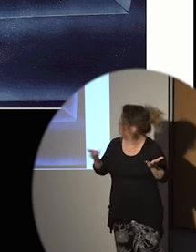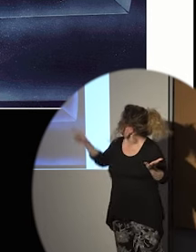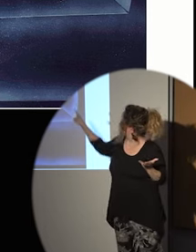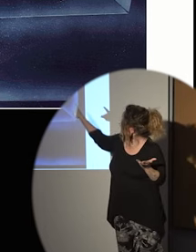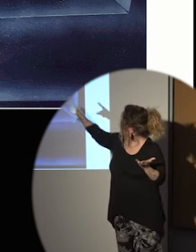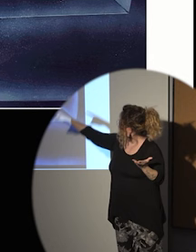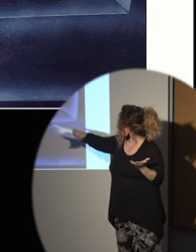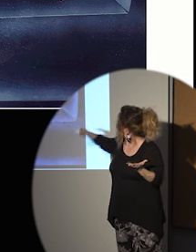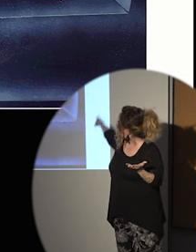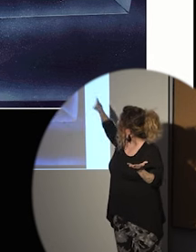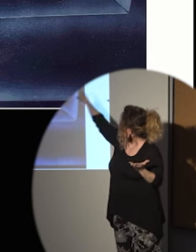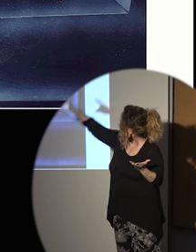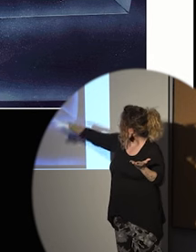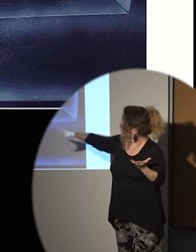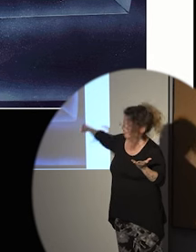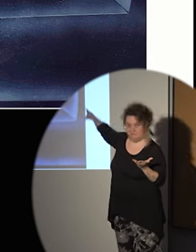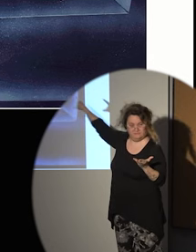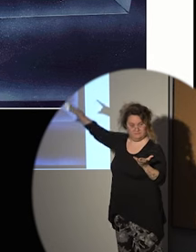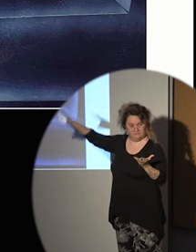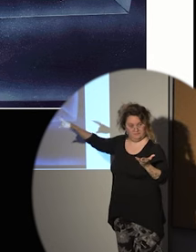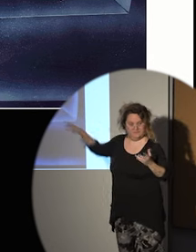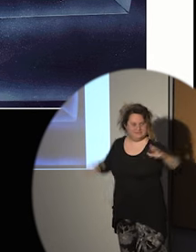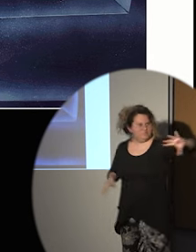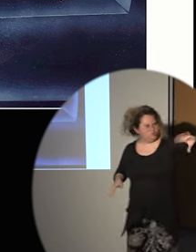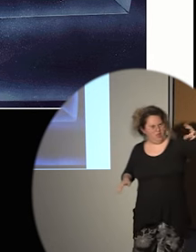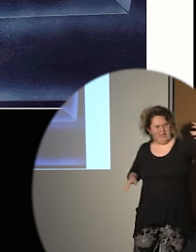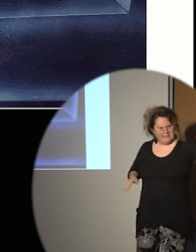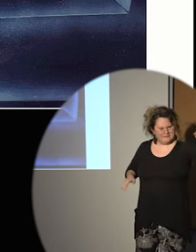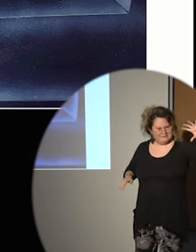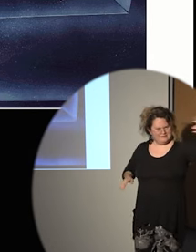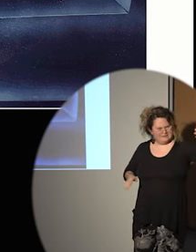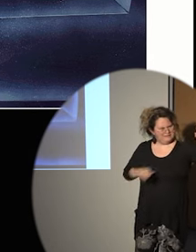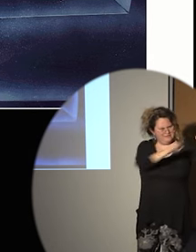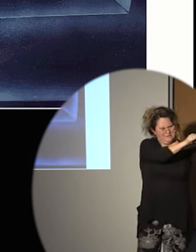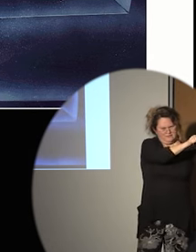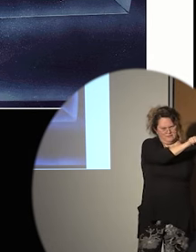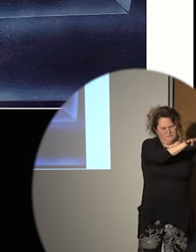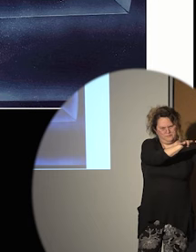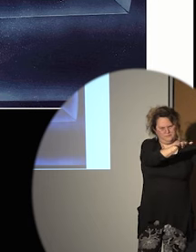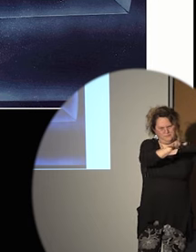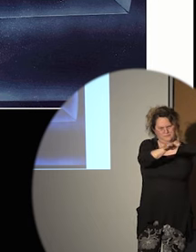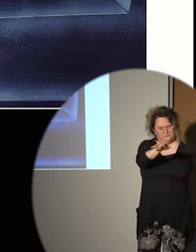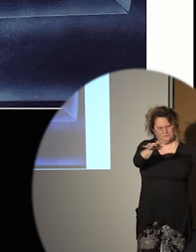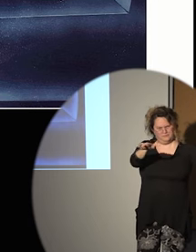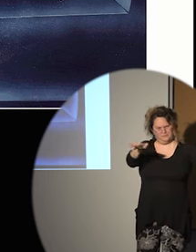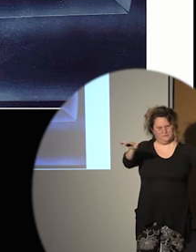laquelle le flux lumineux du Soleil est égal au flux lumineux de toutes les autres étoiles.